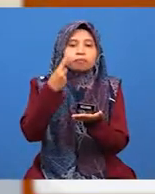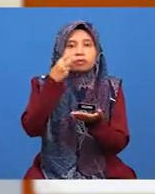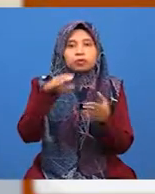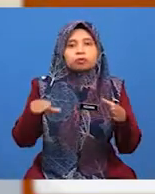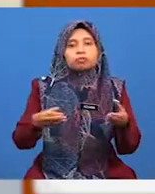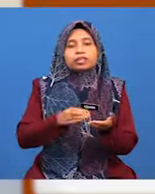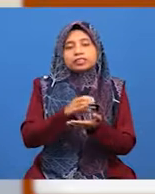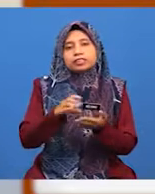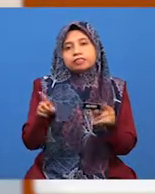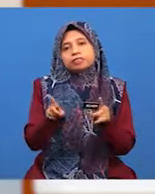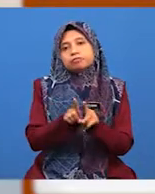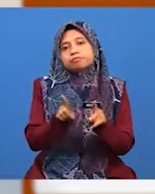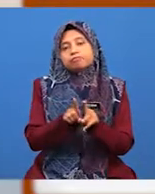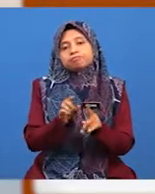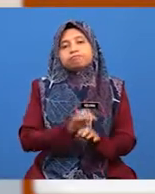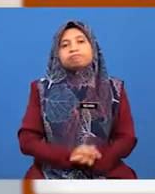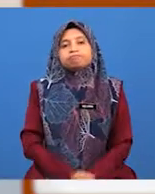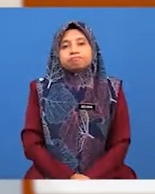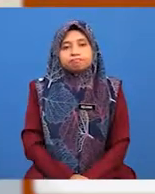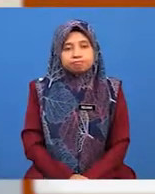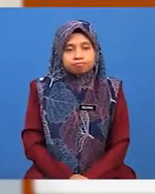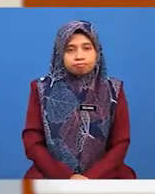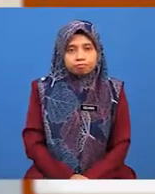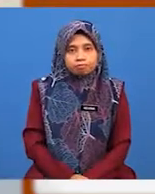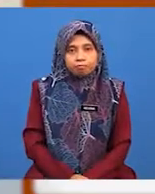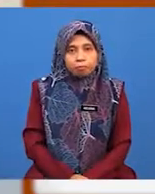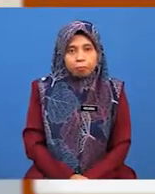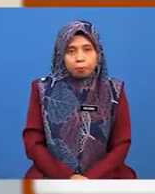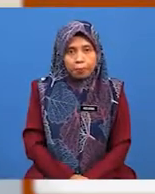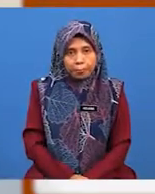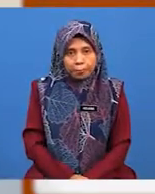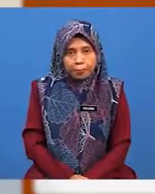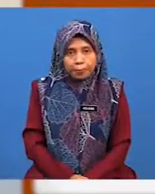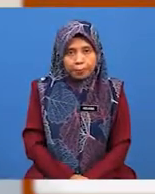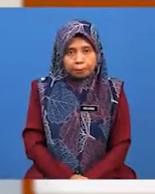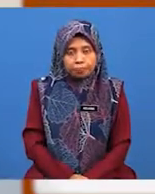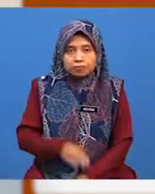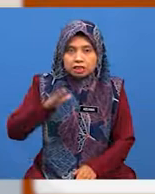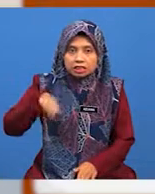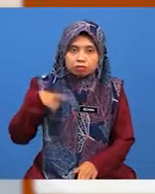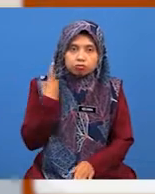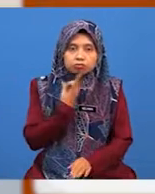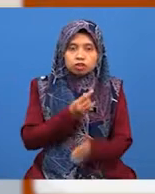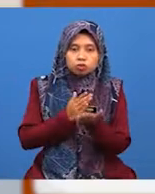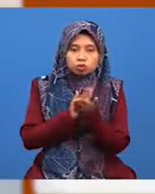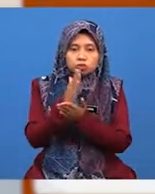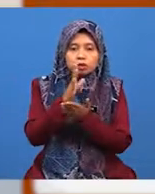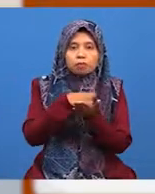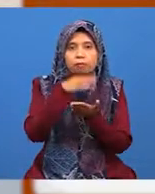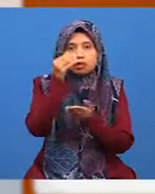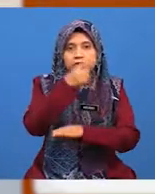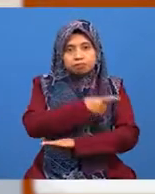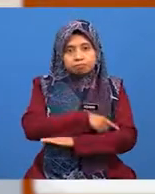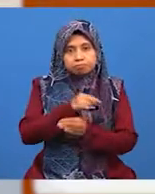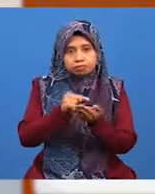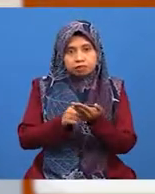membuat catatan sepanjang kelas ini berlangsung. Sebelum kita meneruskan pelajaran kita